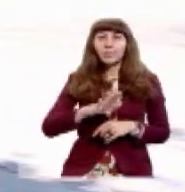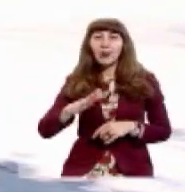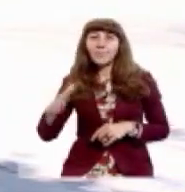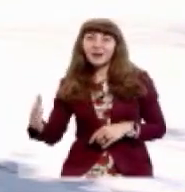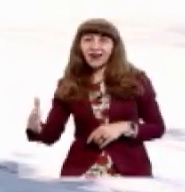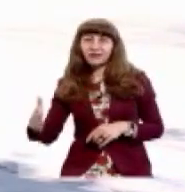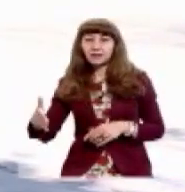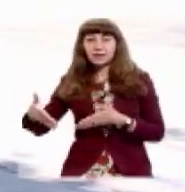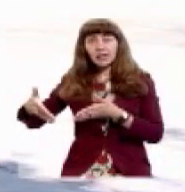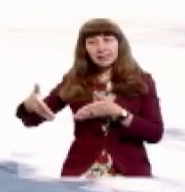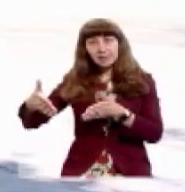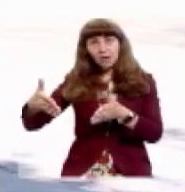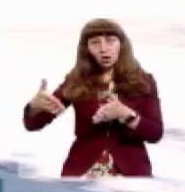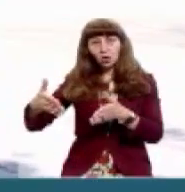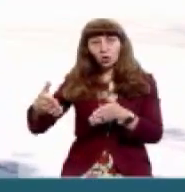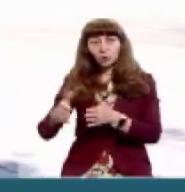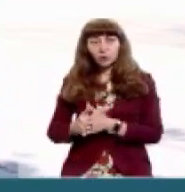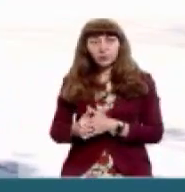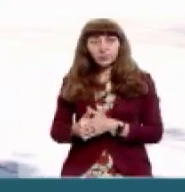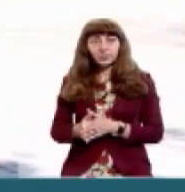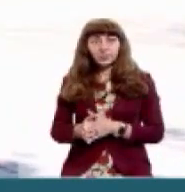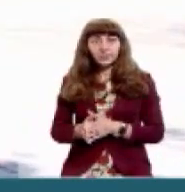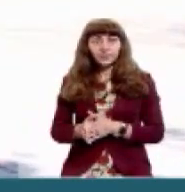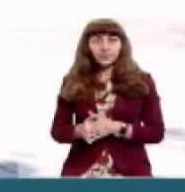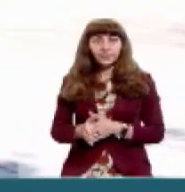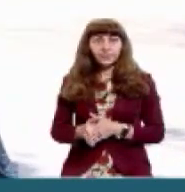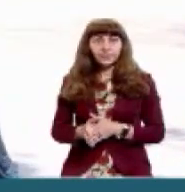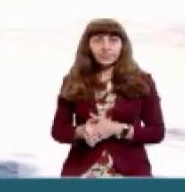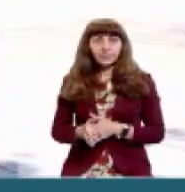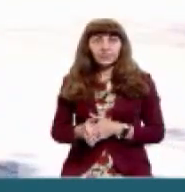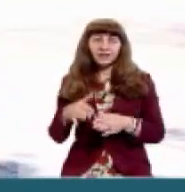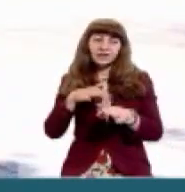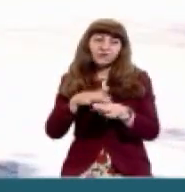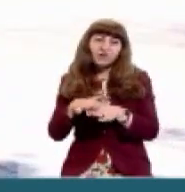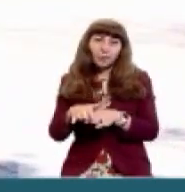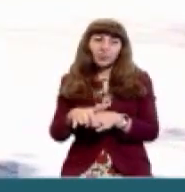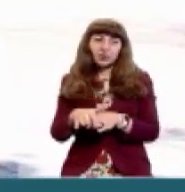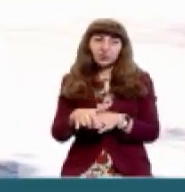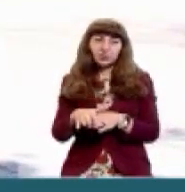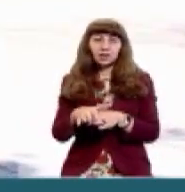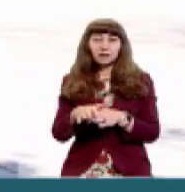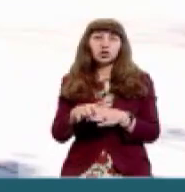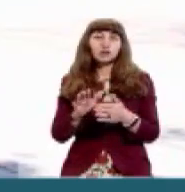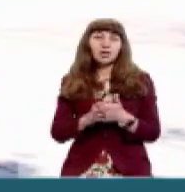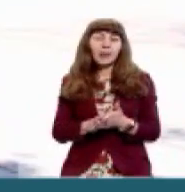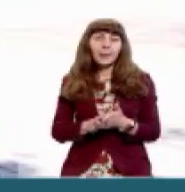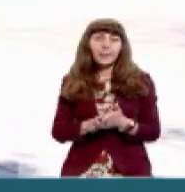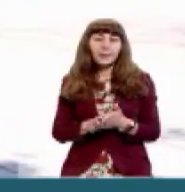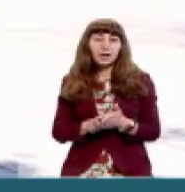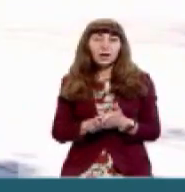стороне автодороги, ну, так же, как и перечислено, с соблюдением мной перечисленных запретов.